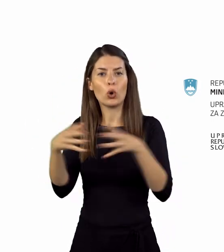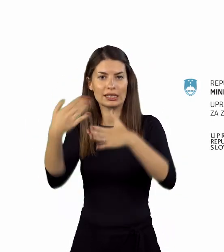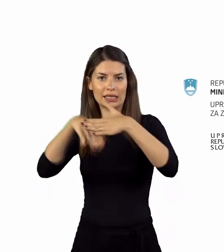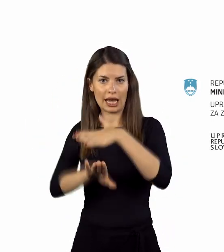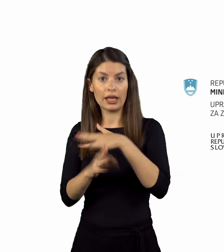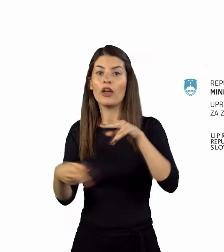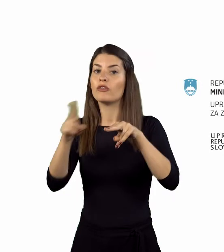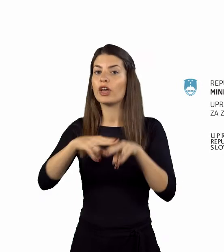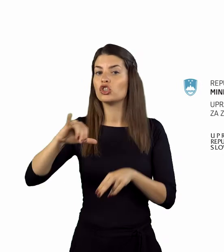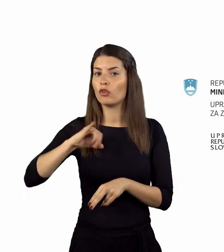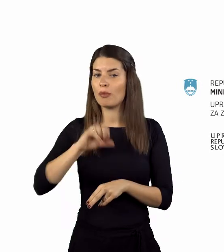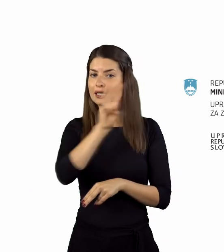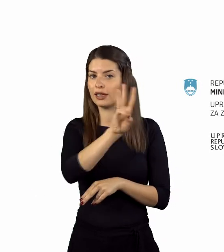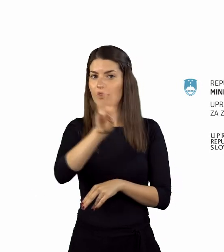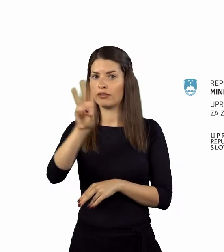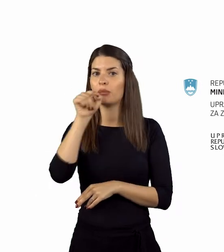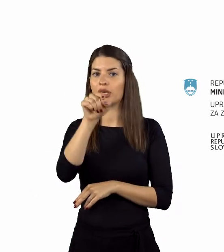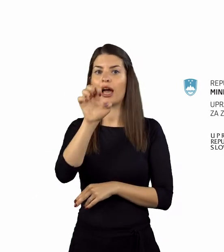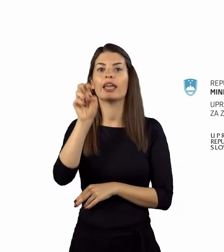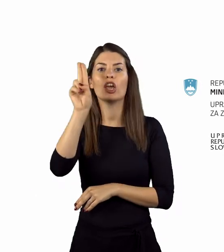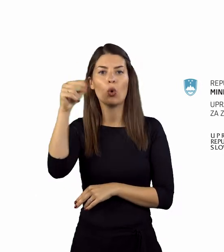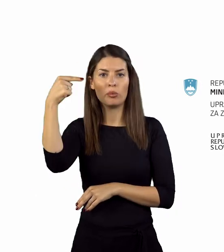Več informacij na